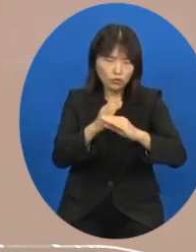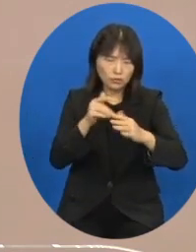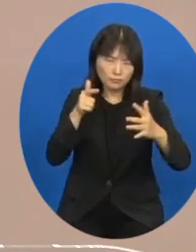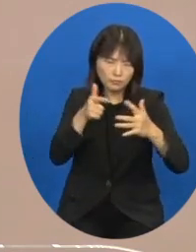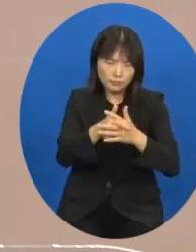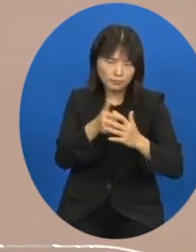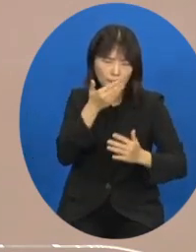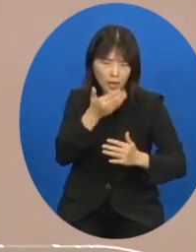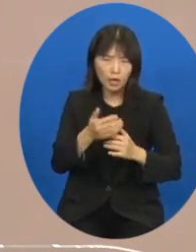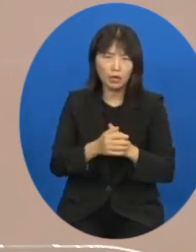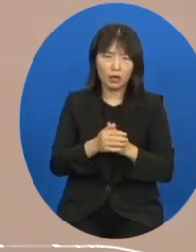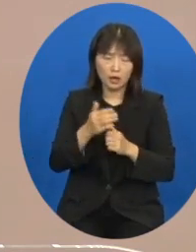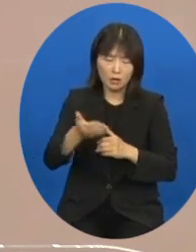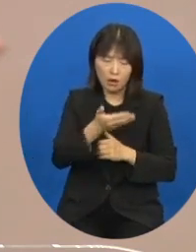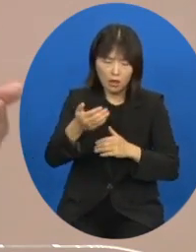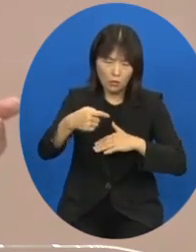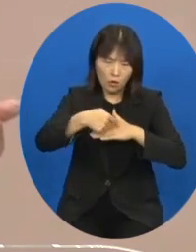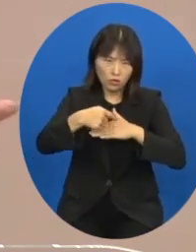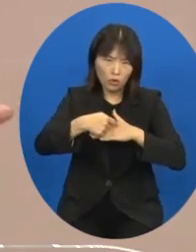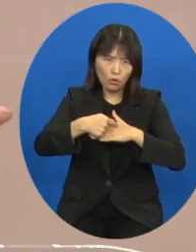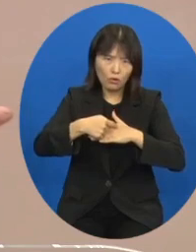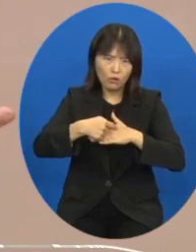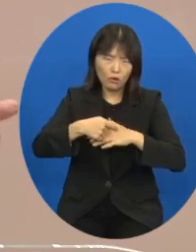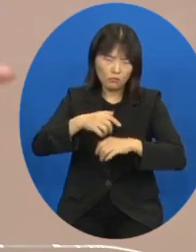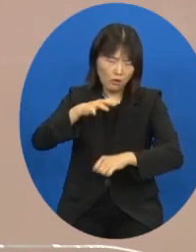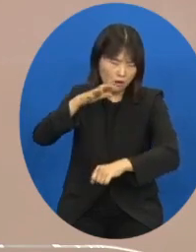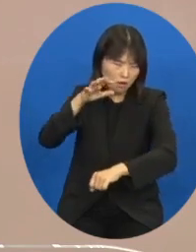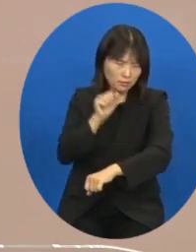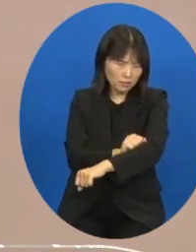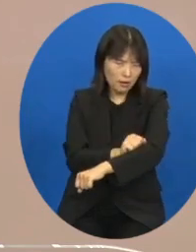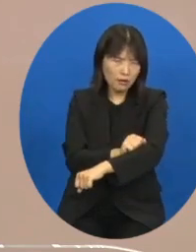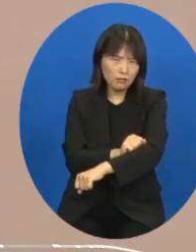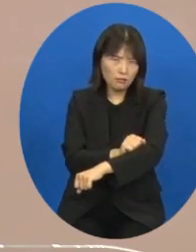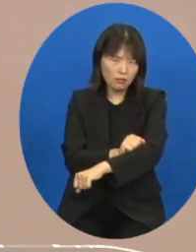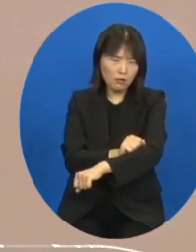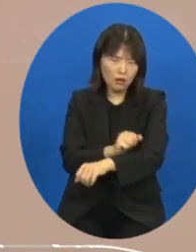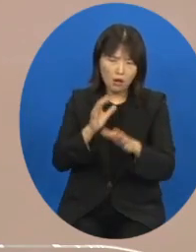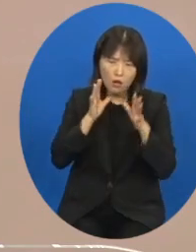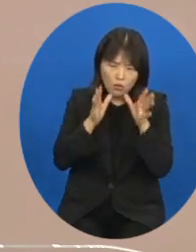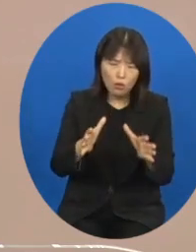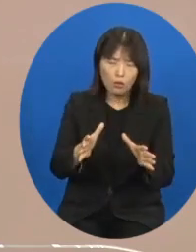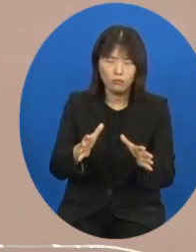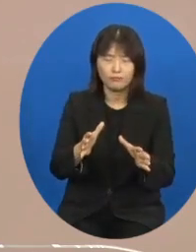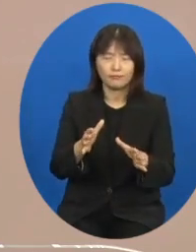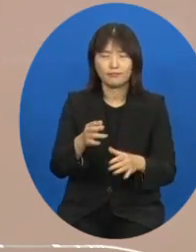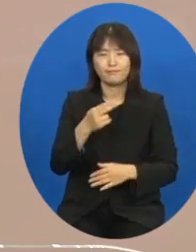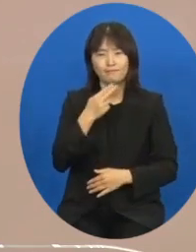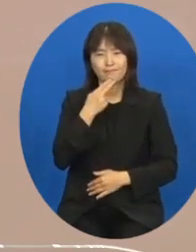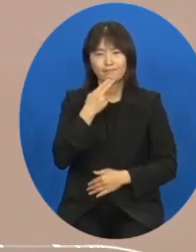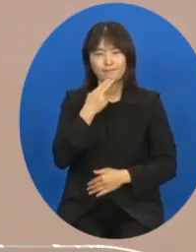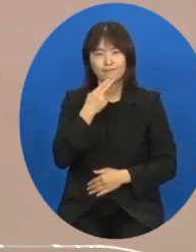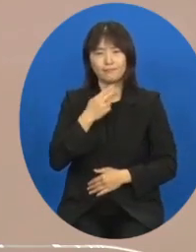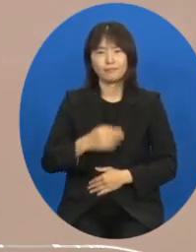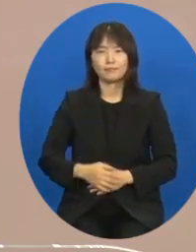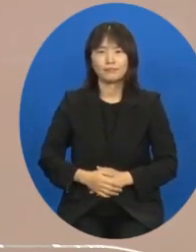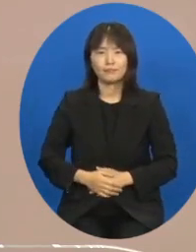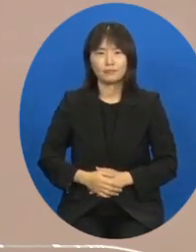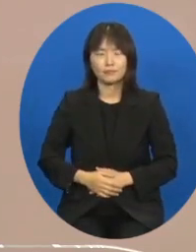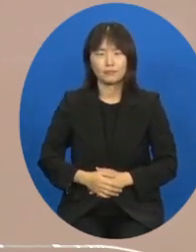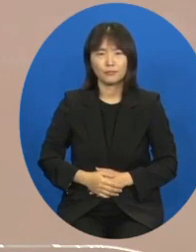보시지 여러분이 겉으로 아무리 잘하는 것 속지 않으시는 분이세요.